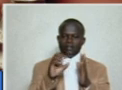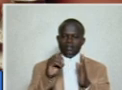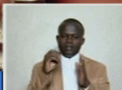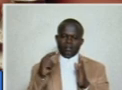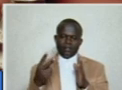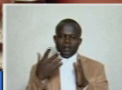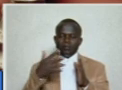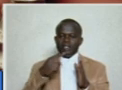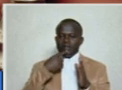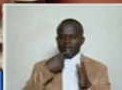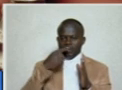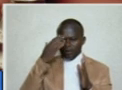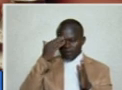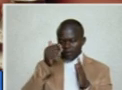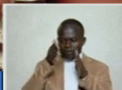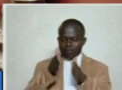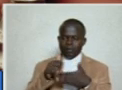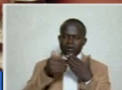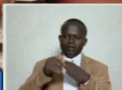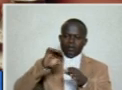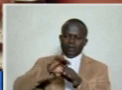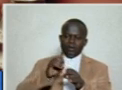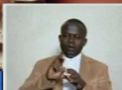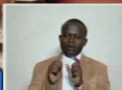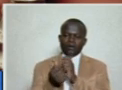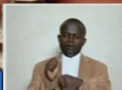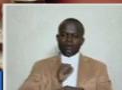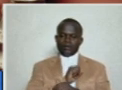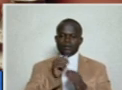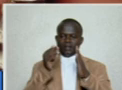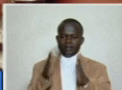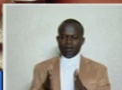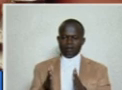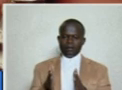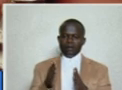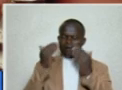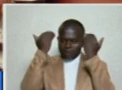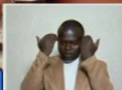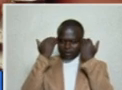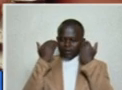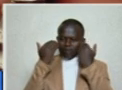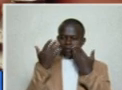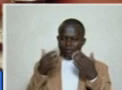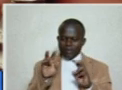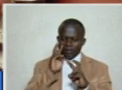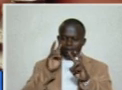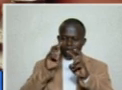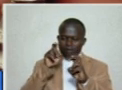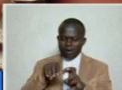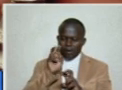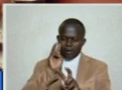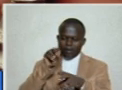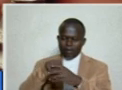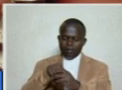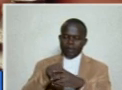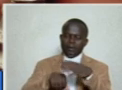imaze kuvugwa kugira ngo umuntu atorerwe cyangwa agirwe umusenateri, urukiko rurasanga bukwiye kureberwa mu